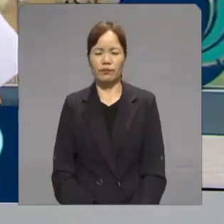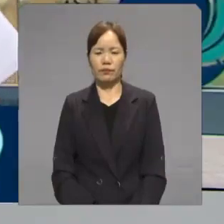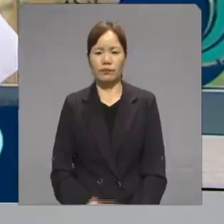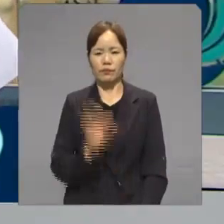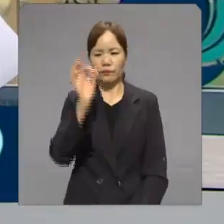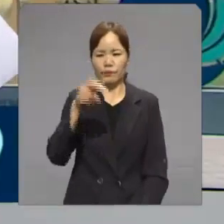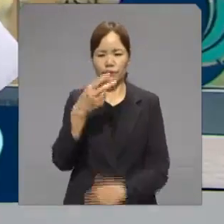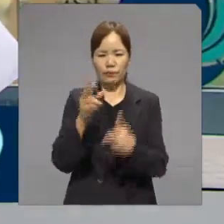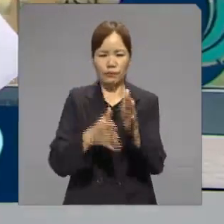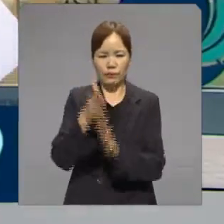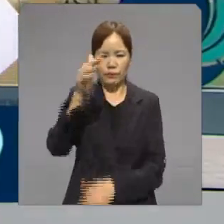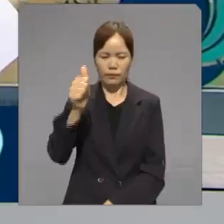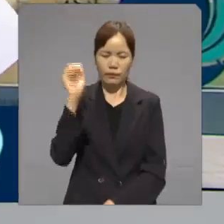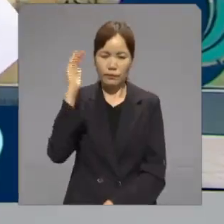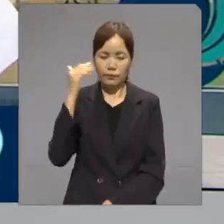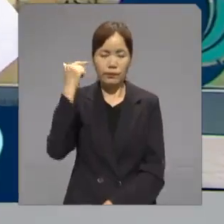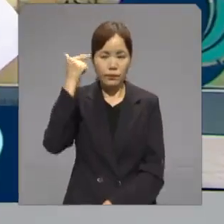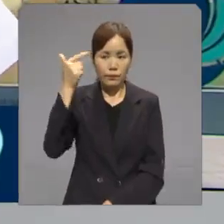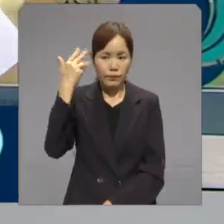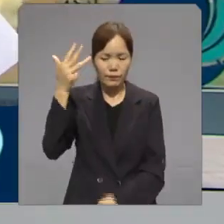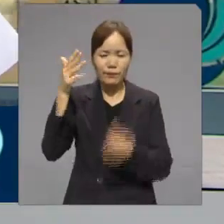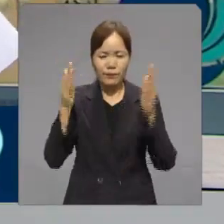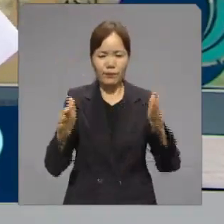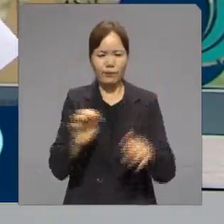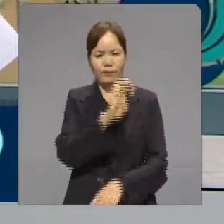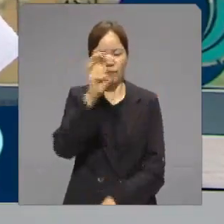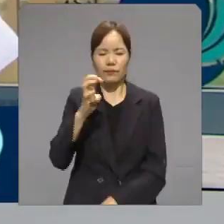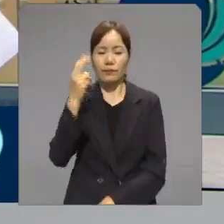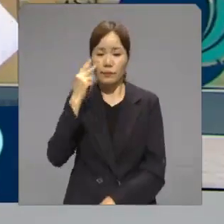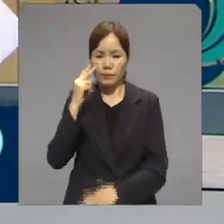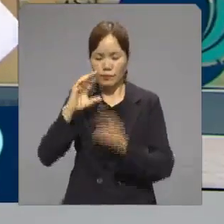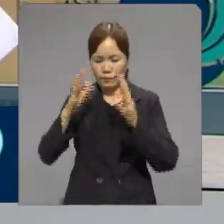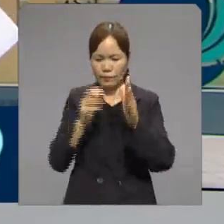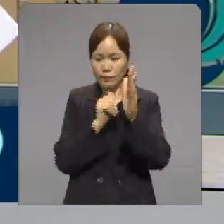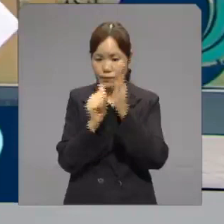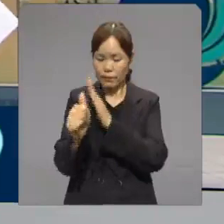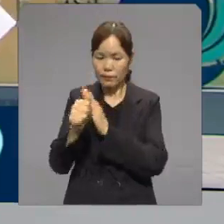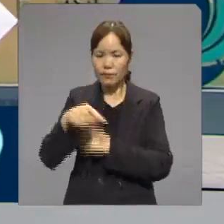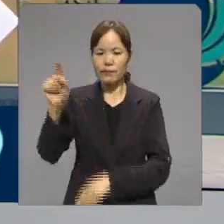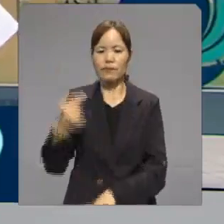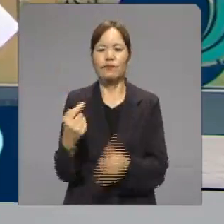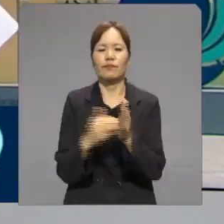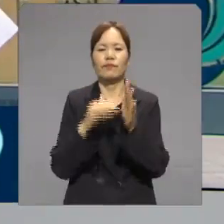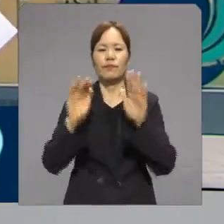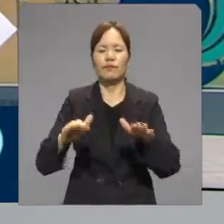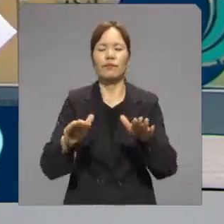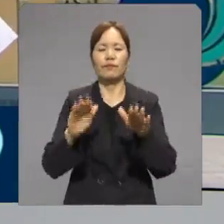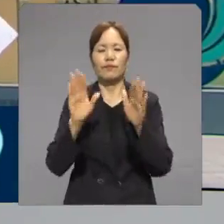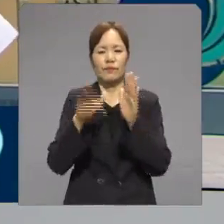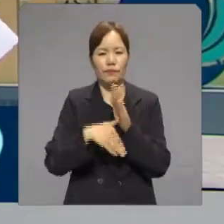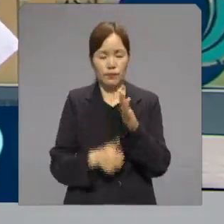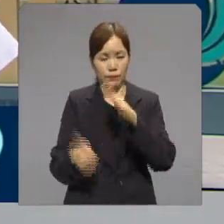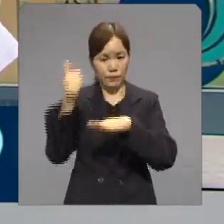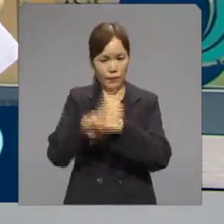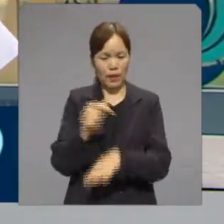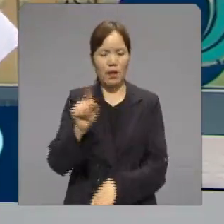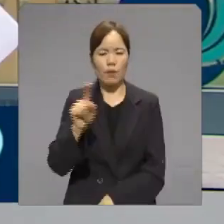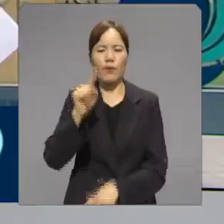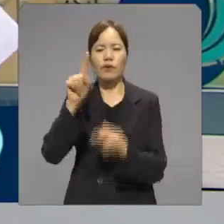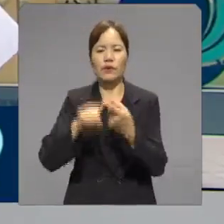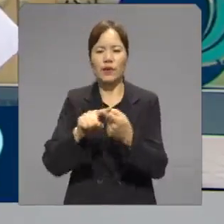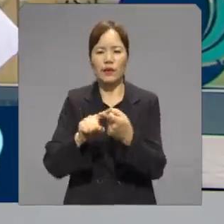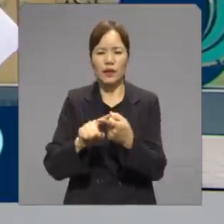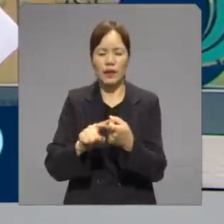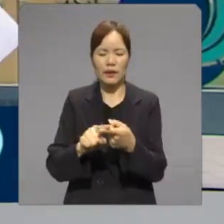유정복 인천시장이 최근 6박 8일간에 유럽 미국 출장을 다녀왔는데요 이번 출장에서 어떤 성과가 있었는지